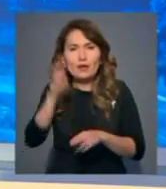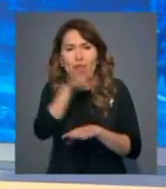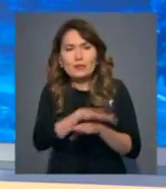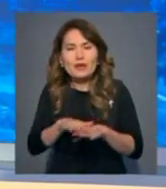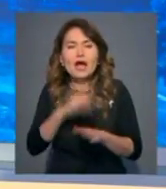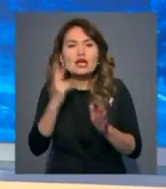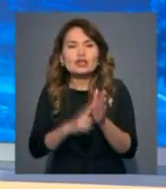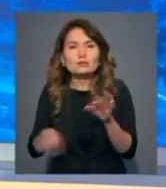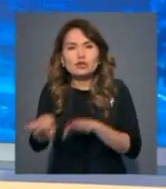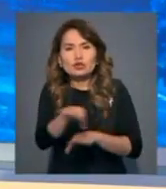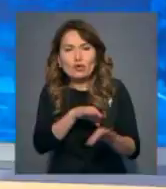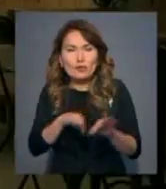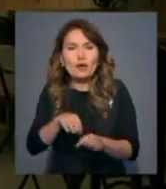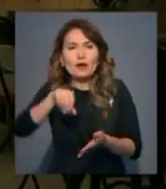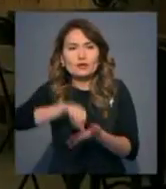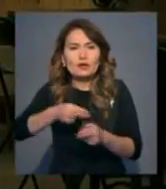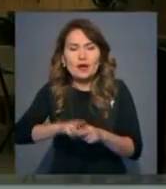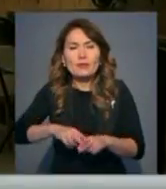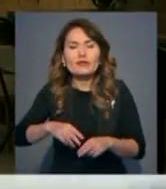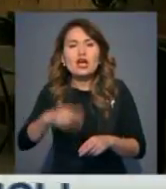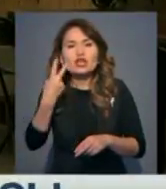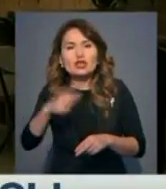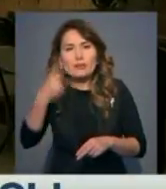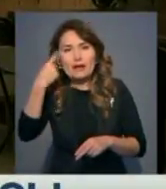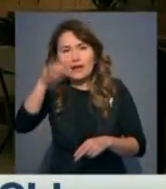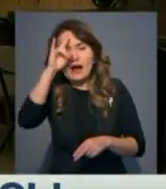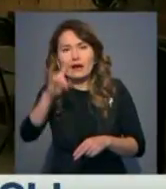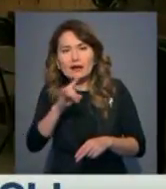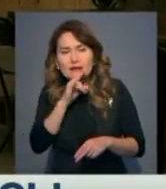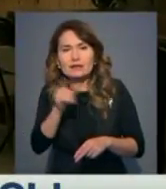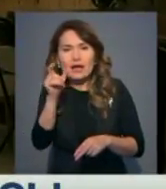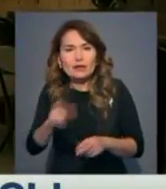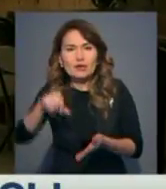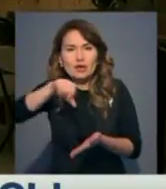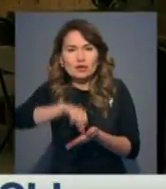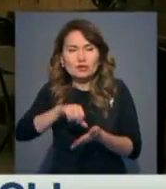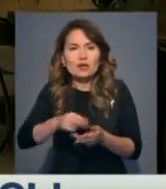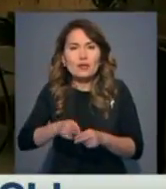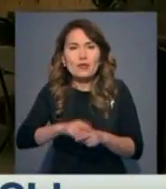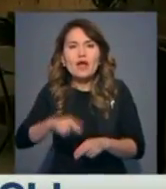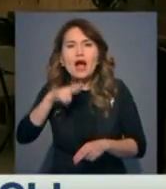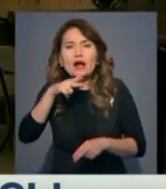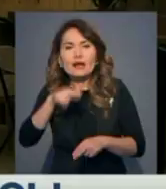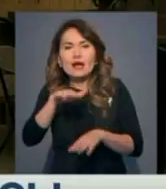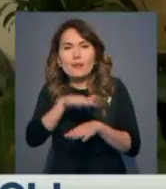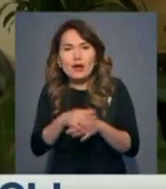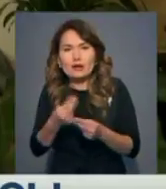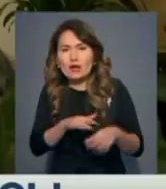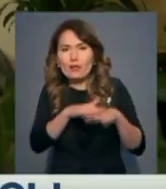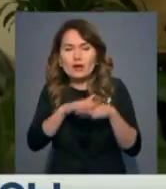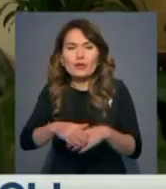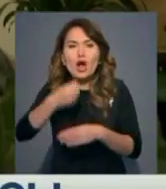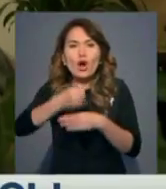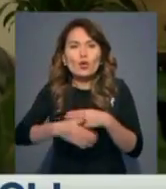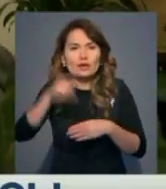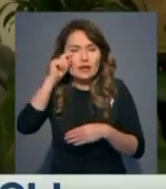барлығы 70 жоба келіп түсті. 20 идеяны қазақстандықтар ұсынды. Еске сала кетейік, байқауды Корея қоры және Корея Республикасы